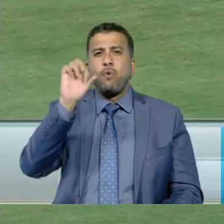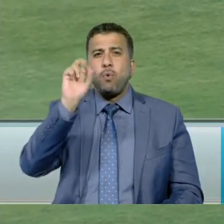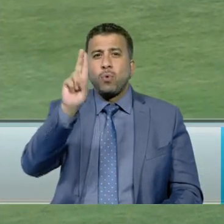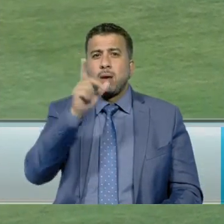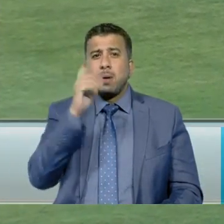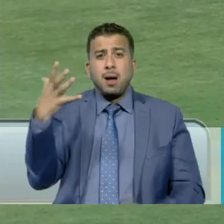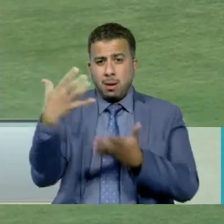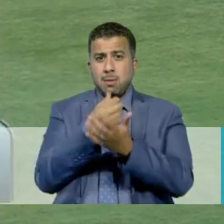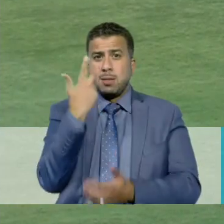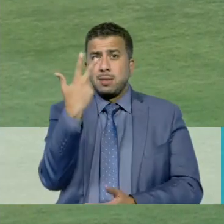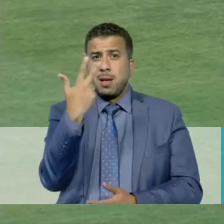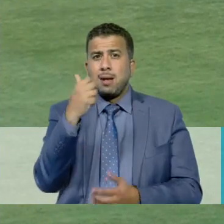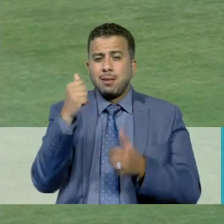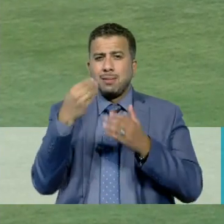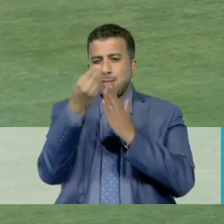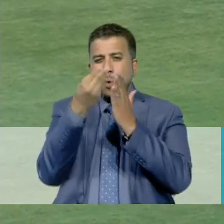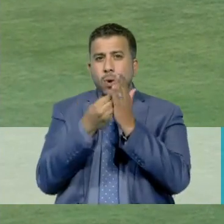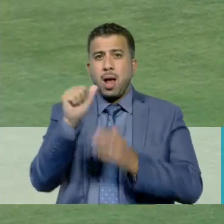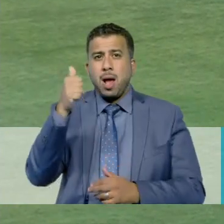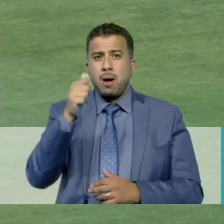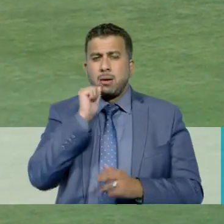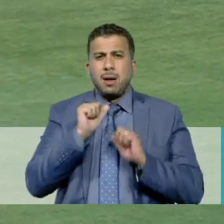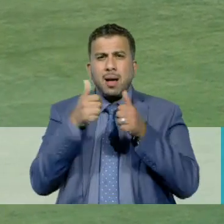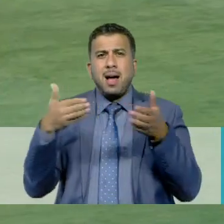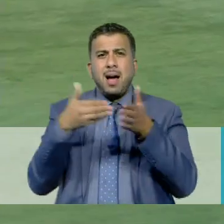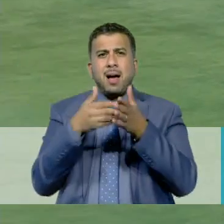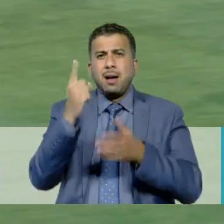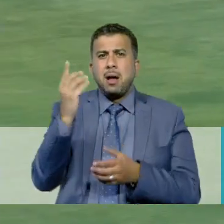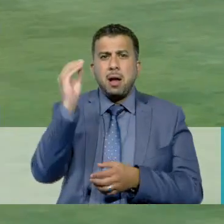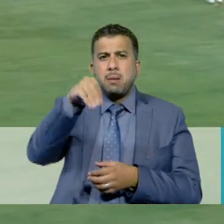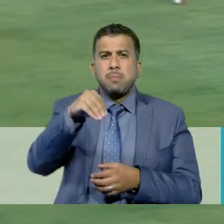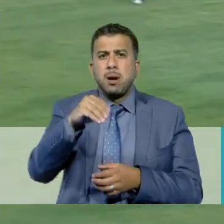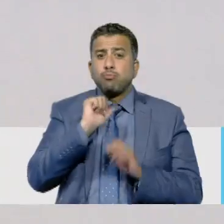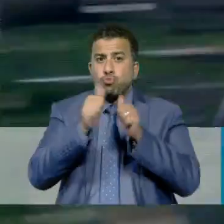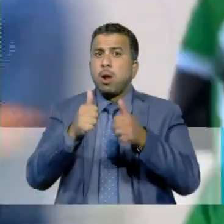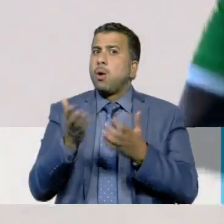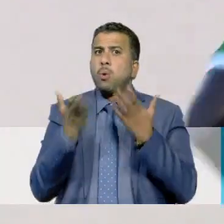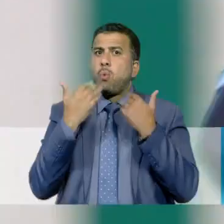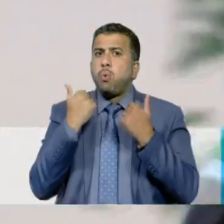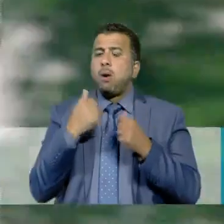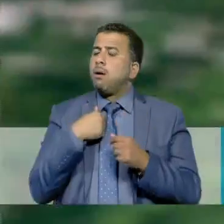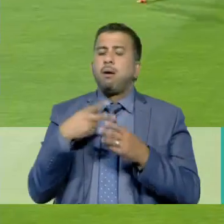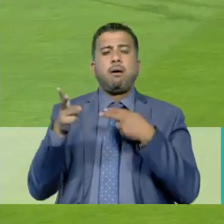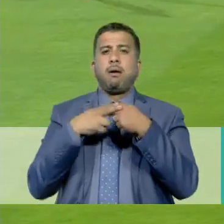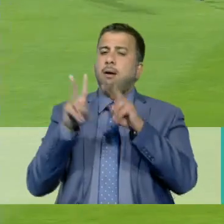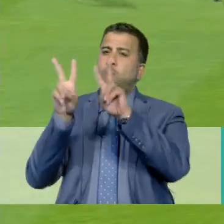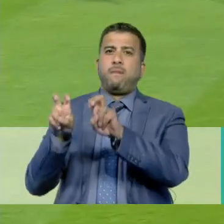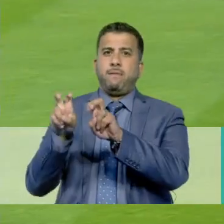مباراته معه في الدوري الدرجة الأولى بداعي إشراك الأخير لاعبا لا تحق له المشاركة في المباراة.